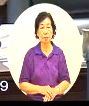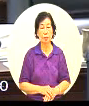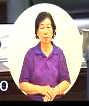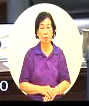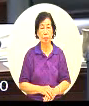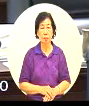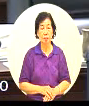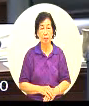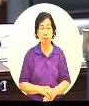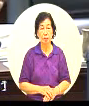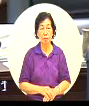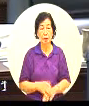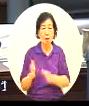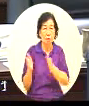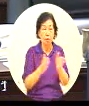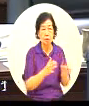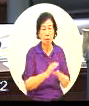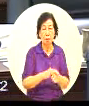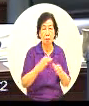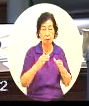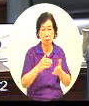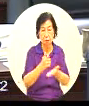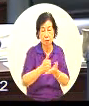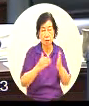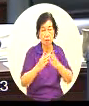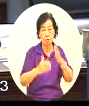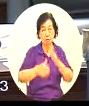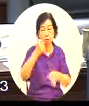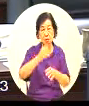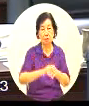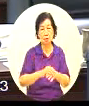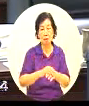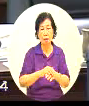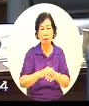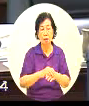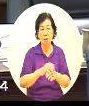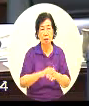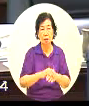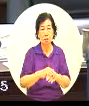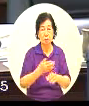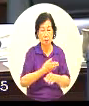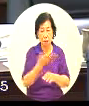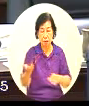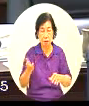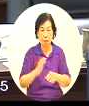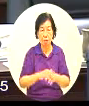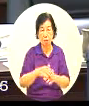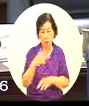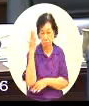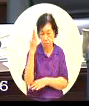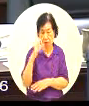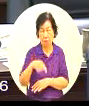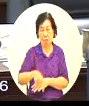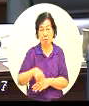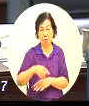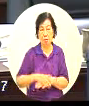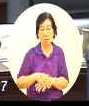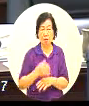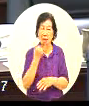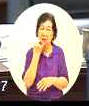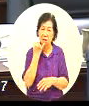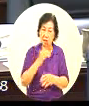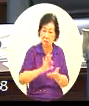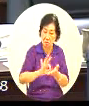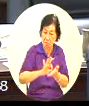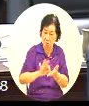要拜托市长，如果这块地啦，予咱高雄市咱俩做真大这个使用。做真